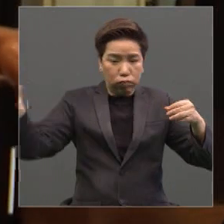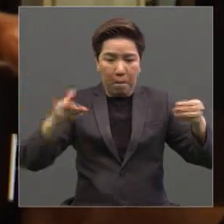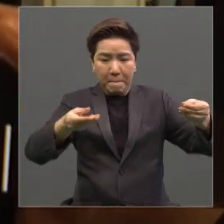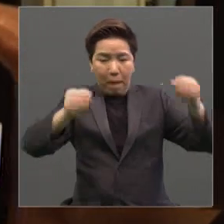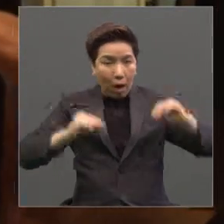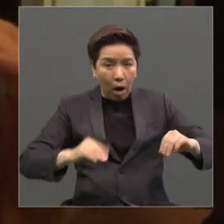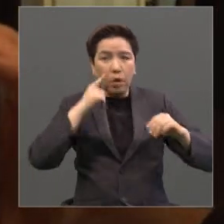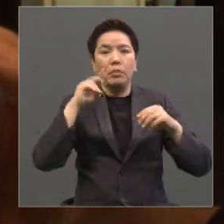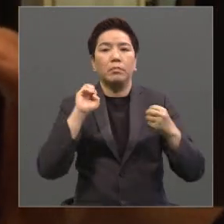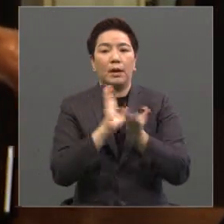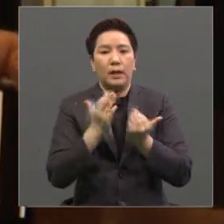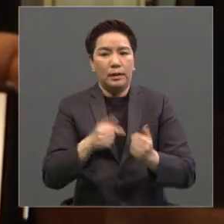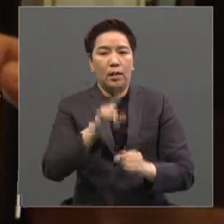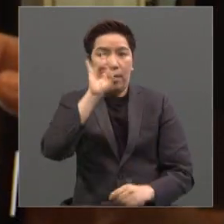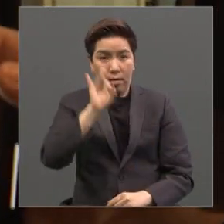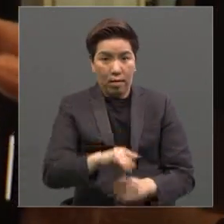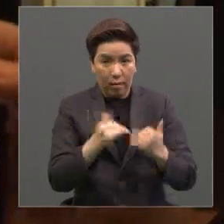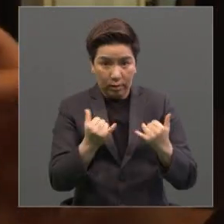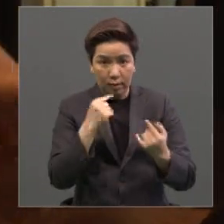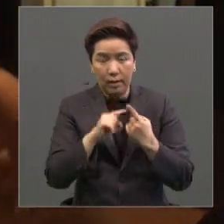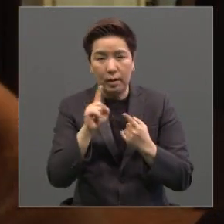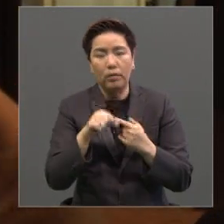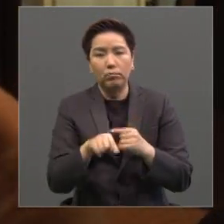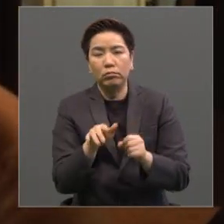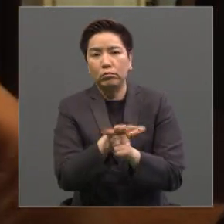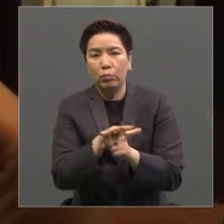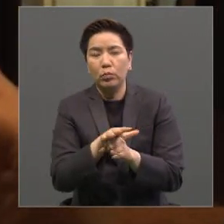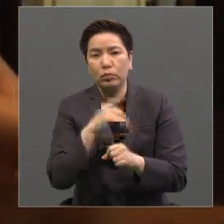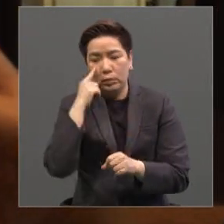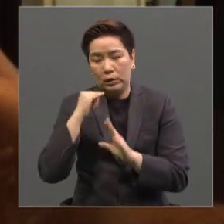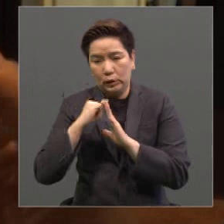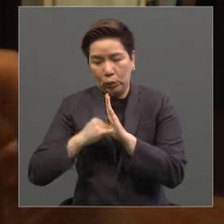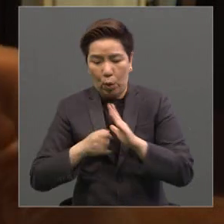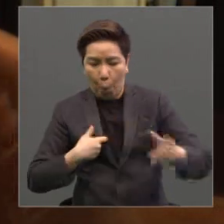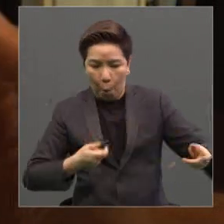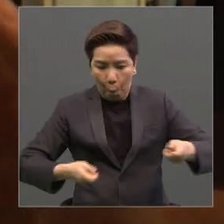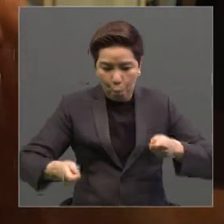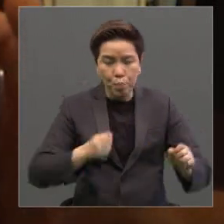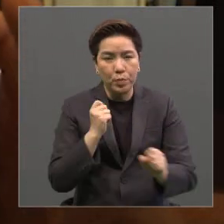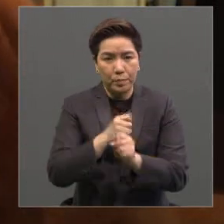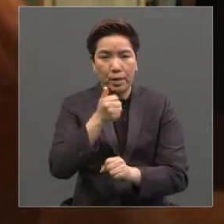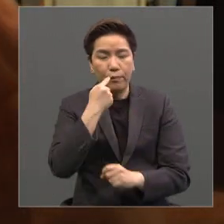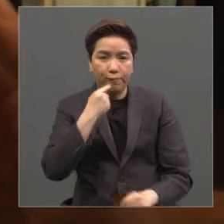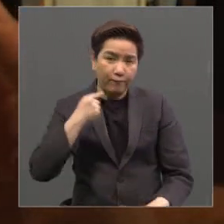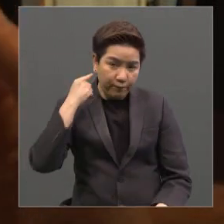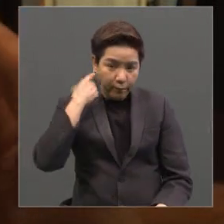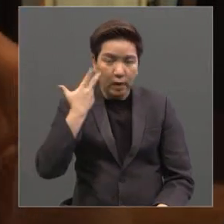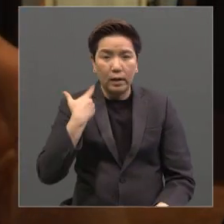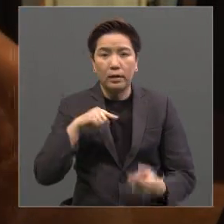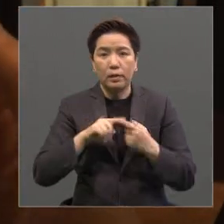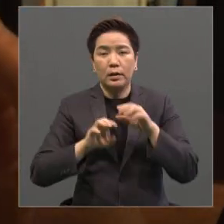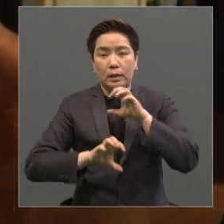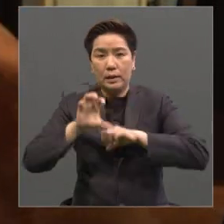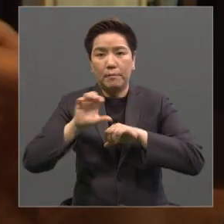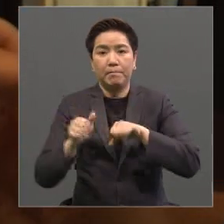ซึ่งความรุนแรงที่เกิดขึ้นในขณะนี้ยังอยู่ในระดับที่ทางจังหวัดสามารถรับมือได้ค่ะไปฟังเสียงพลเอก